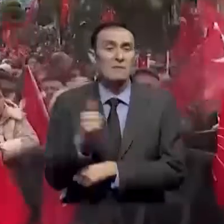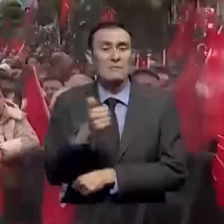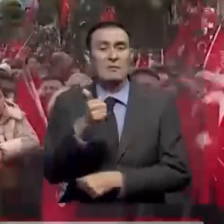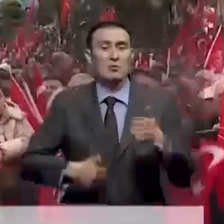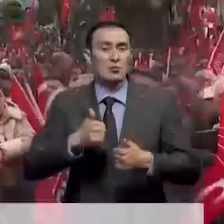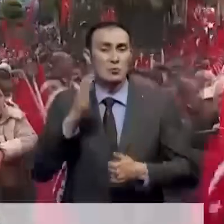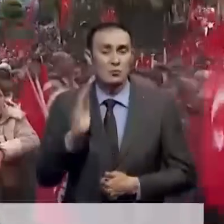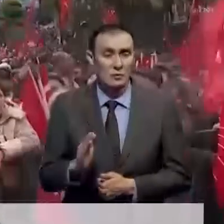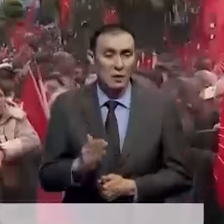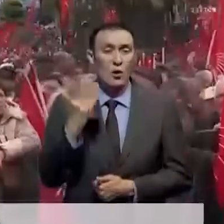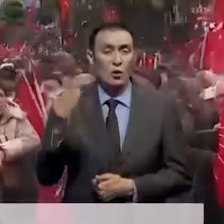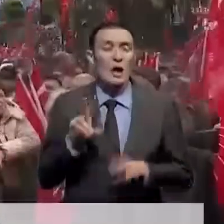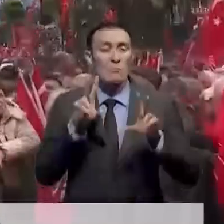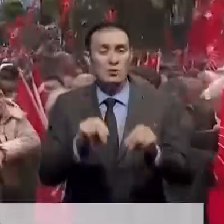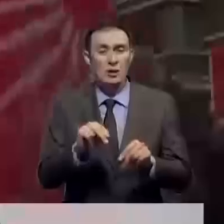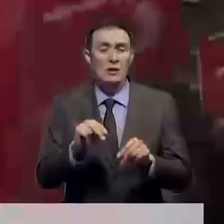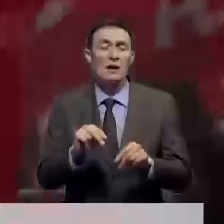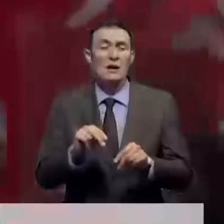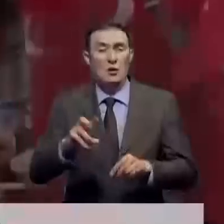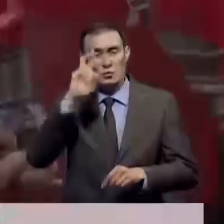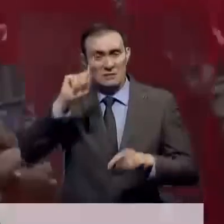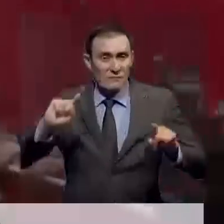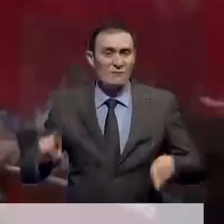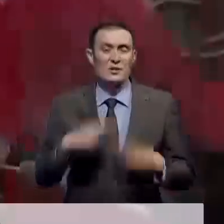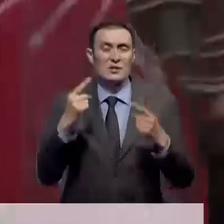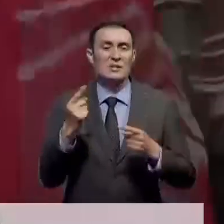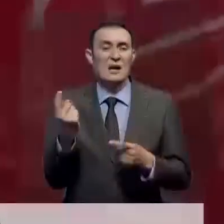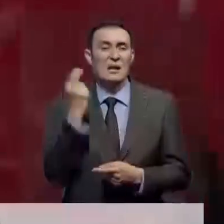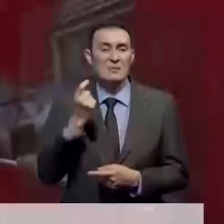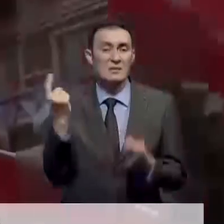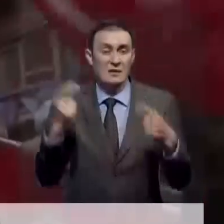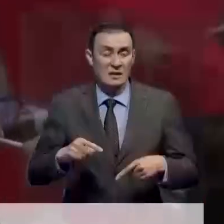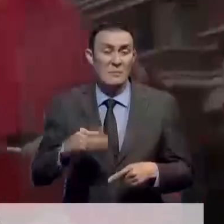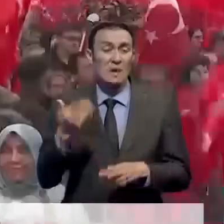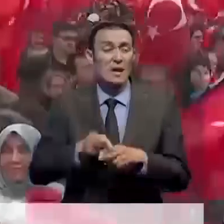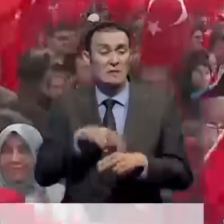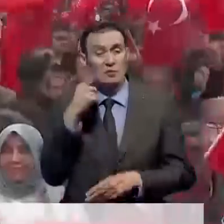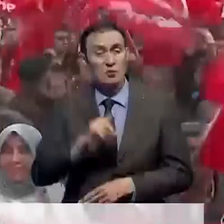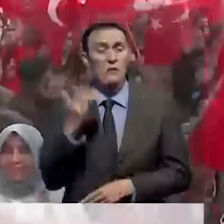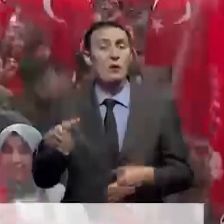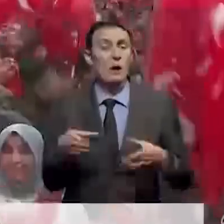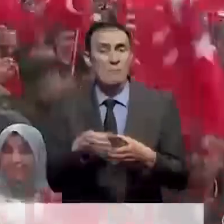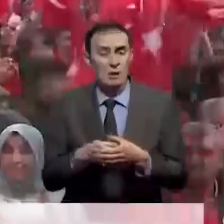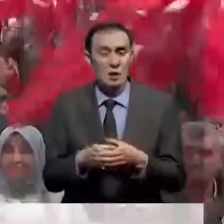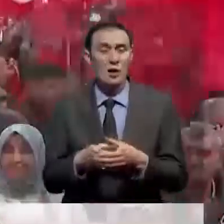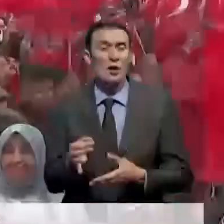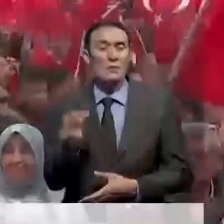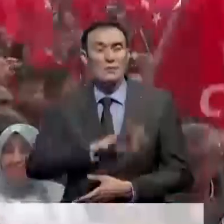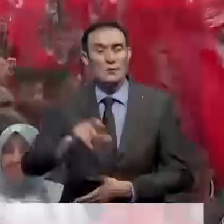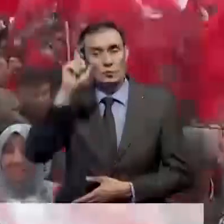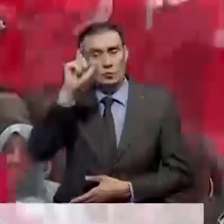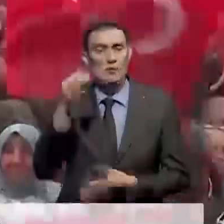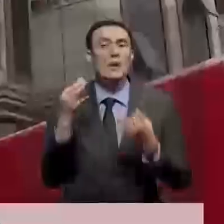туре. Кылычдароглу пообещал вытащить страну из экономического кризиса, при этом добавив, что его команда принесет в Турцию,